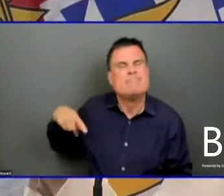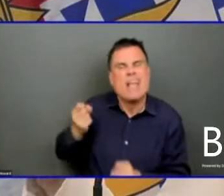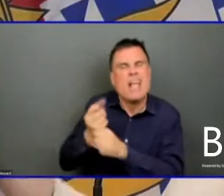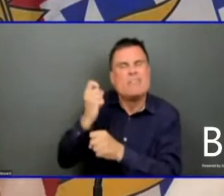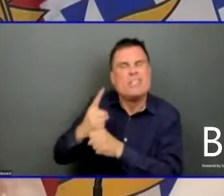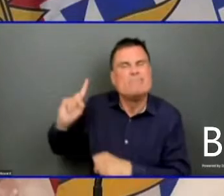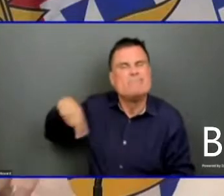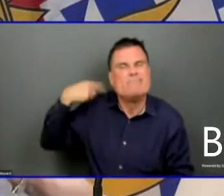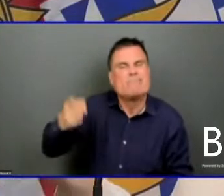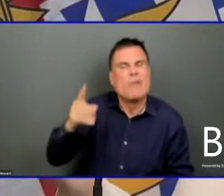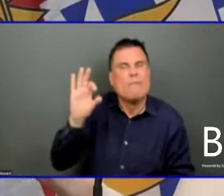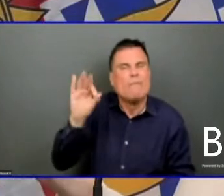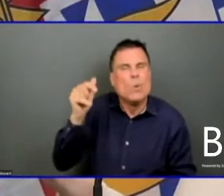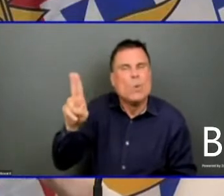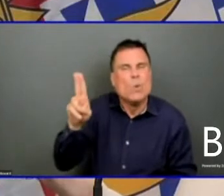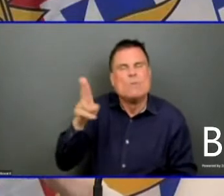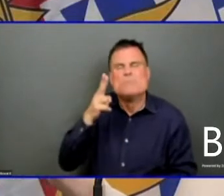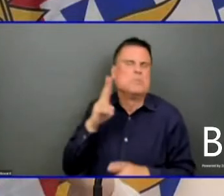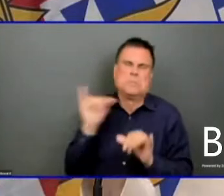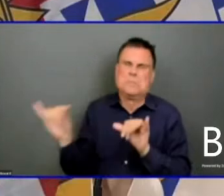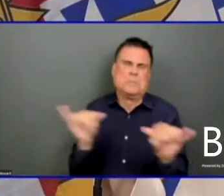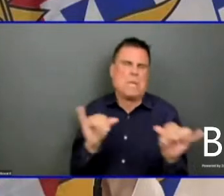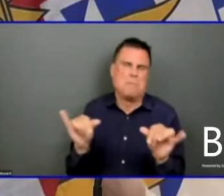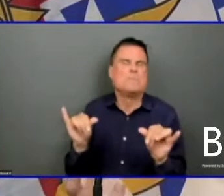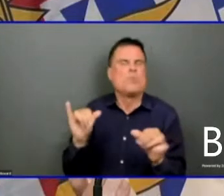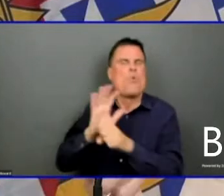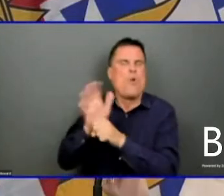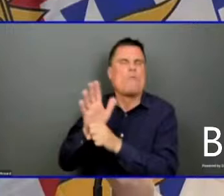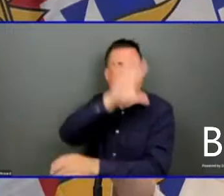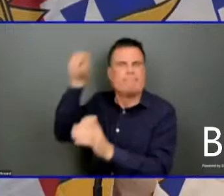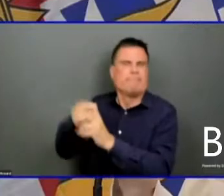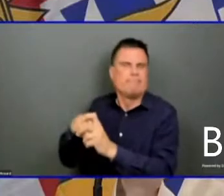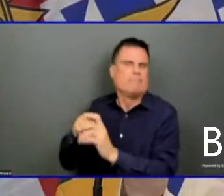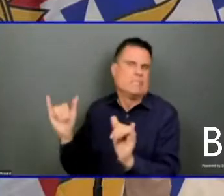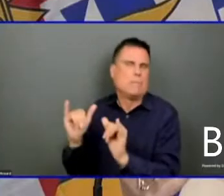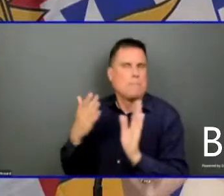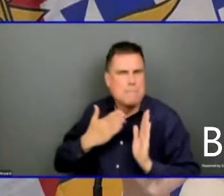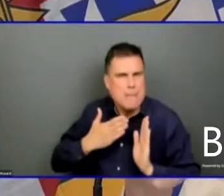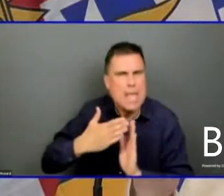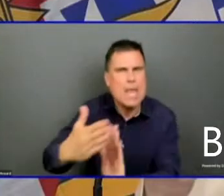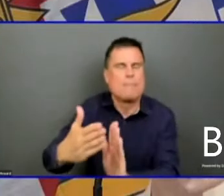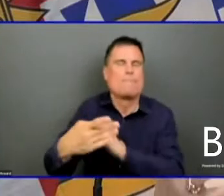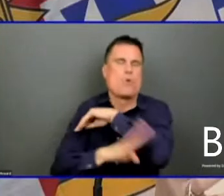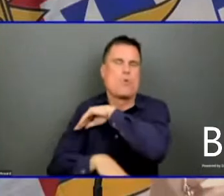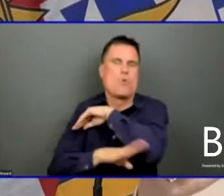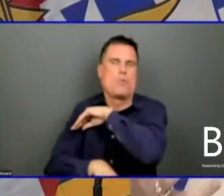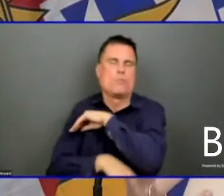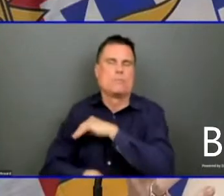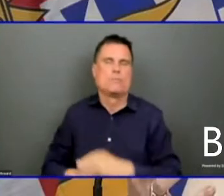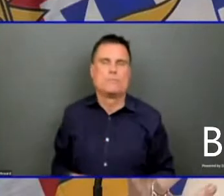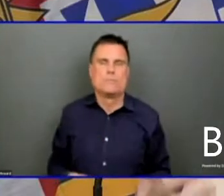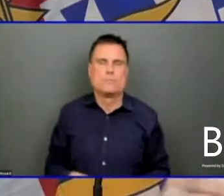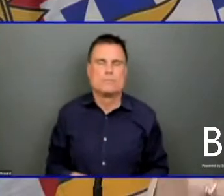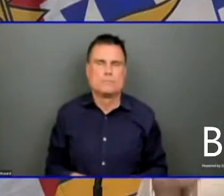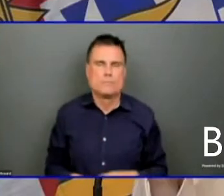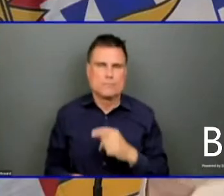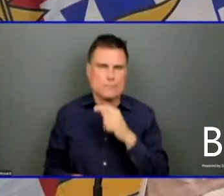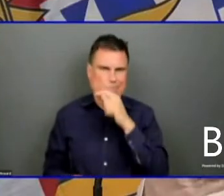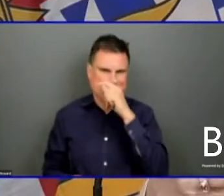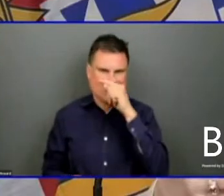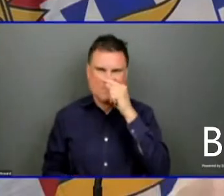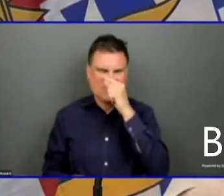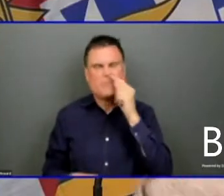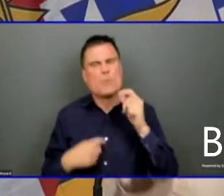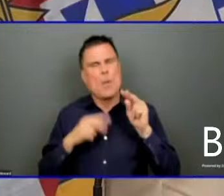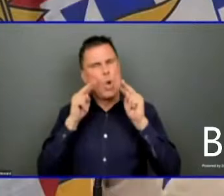种类到底是流感还是新冠病毒等等。同时呢，学校也是，